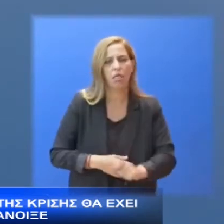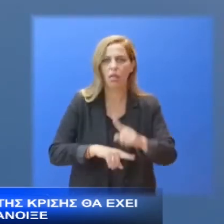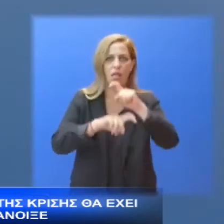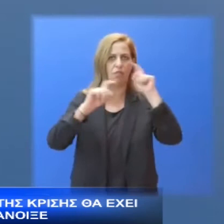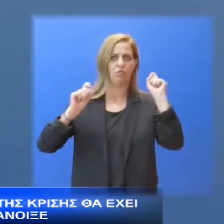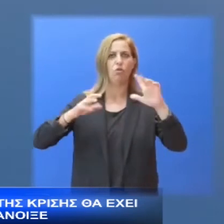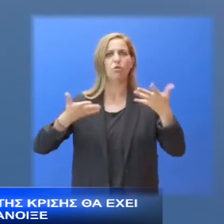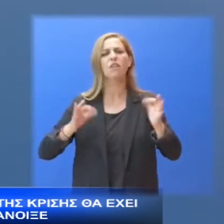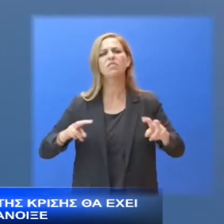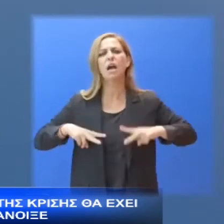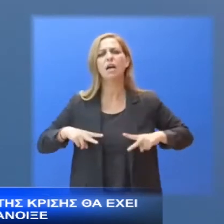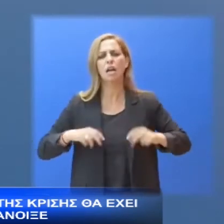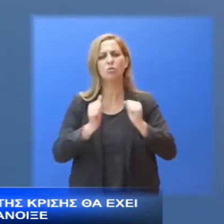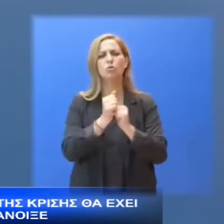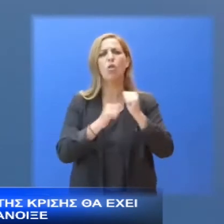βασικών υποδομών του κράτους,